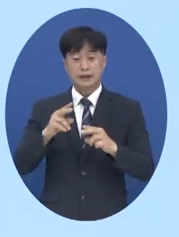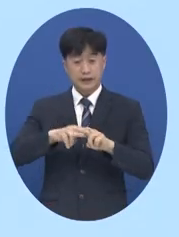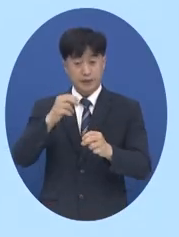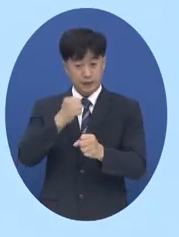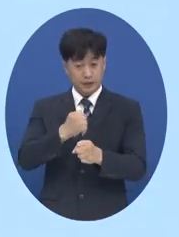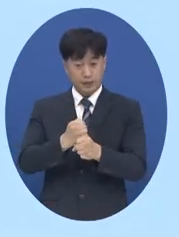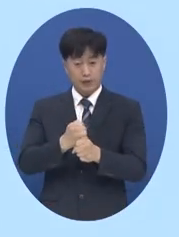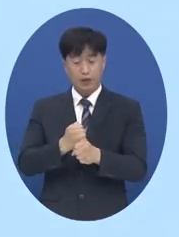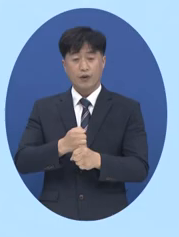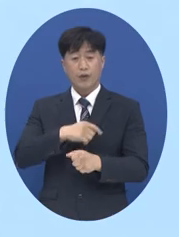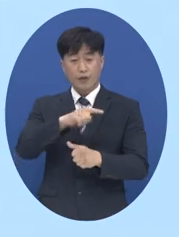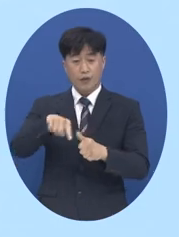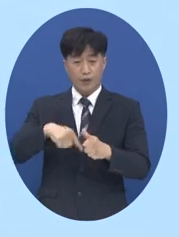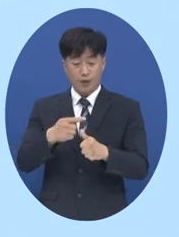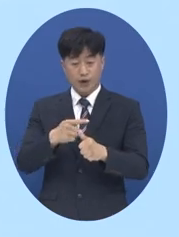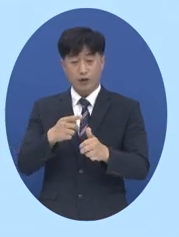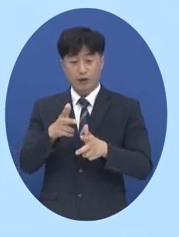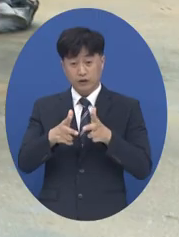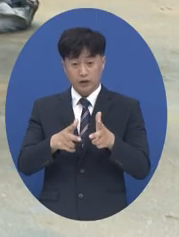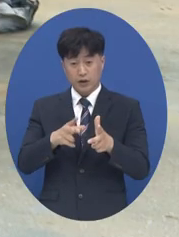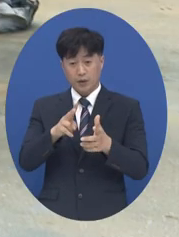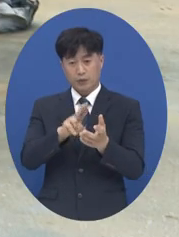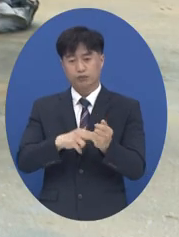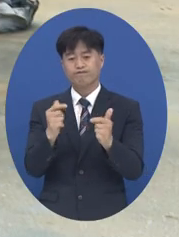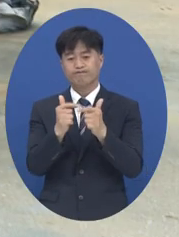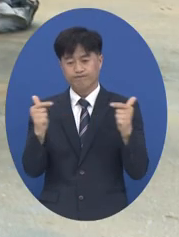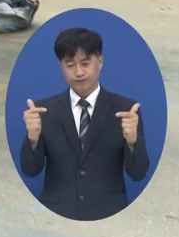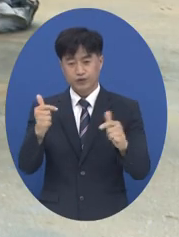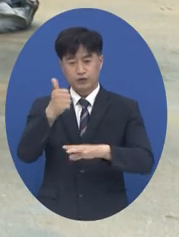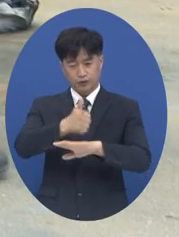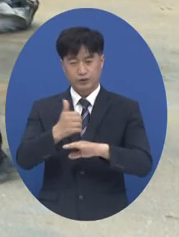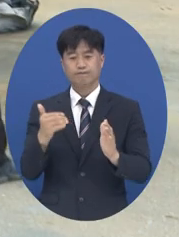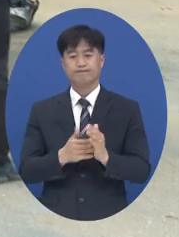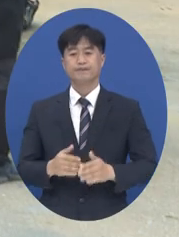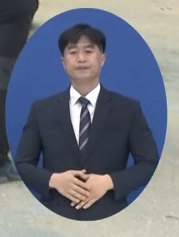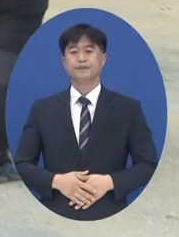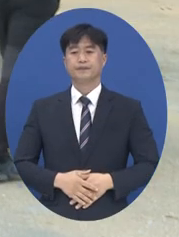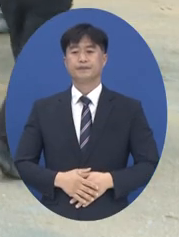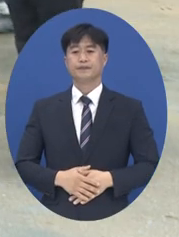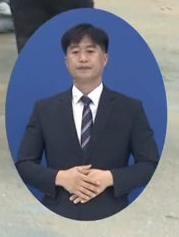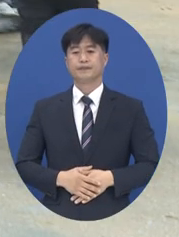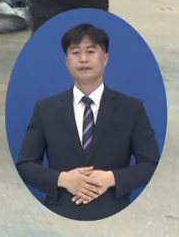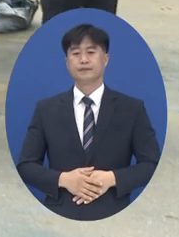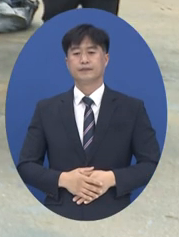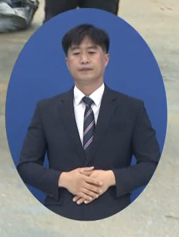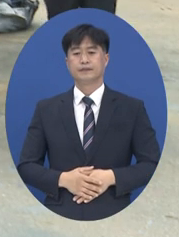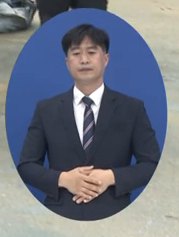환경산업체 매출 증가 효과를 거뒀습니다. 경기CCTV 최창순입니다.